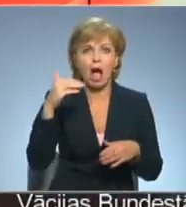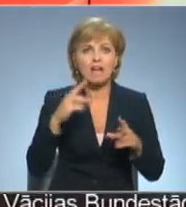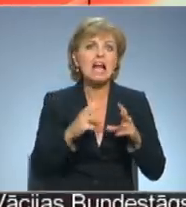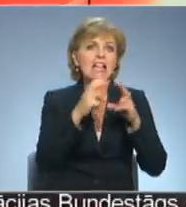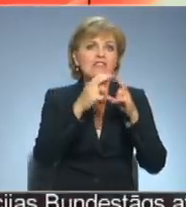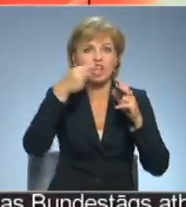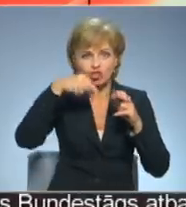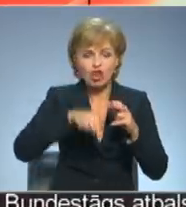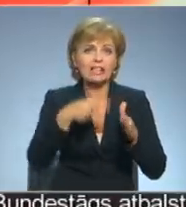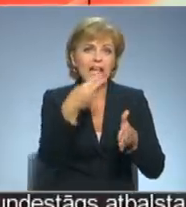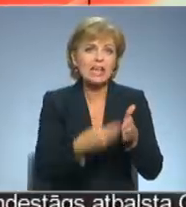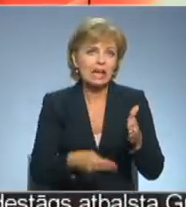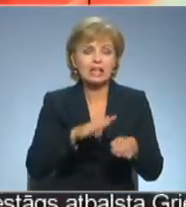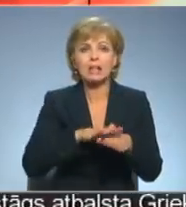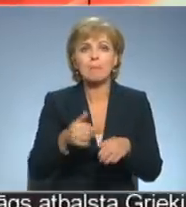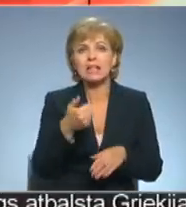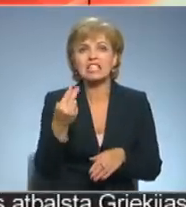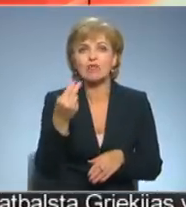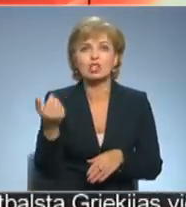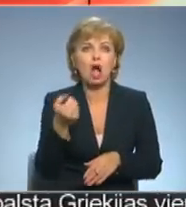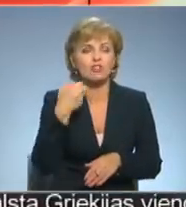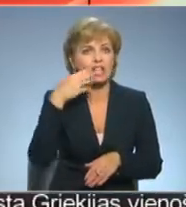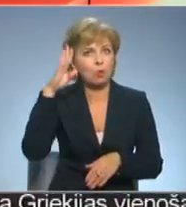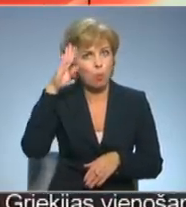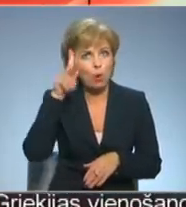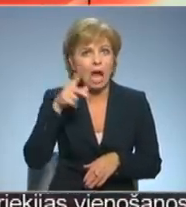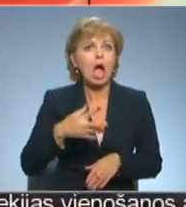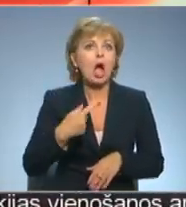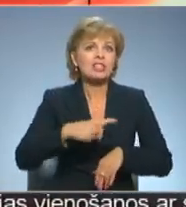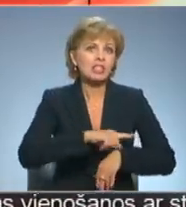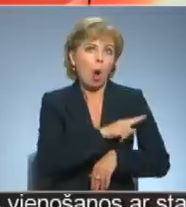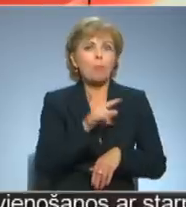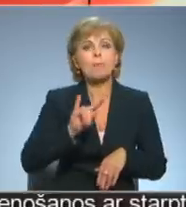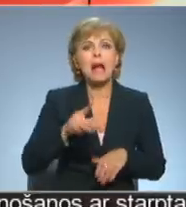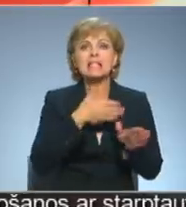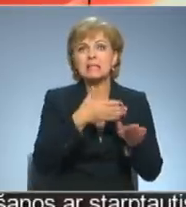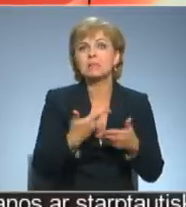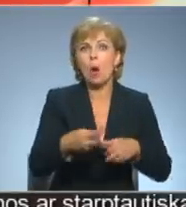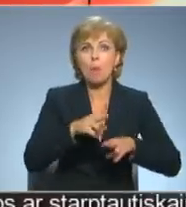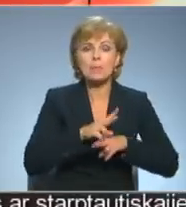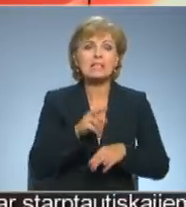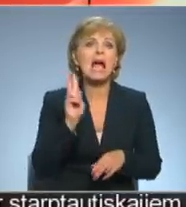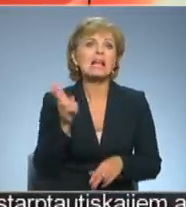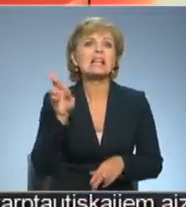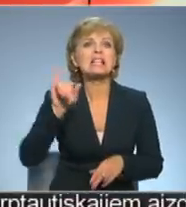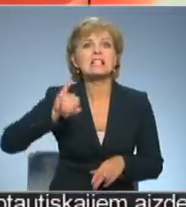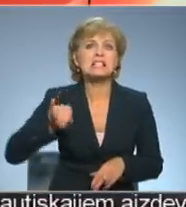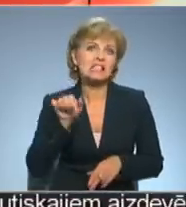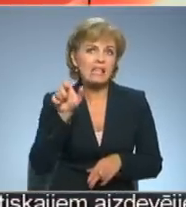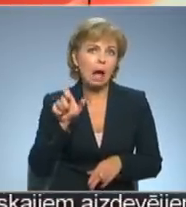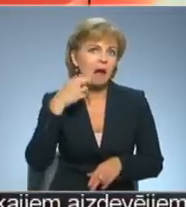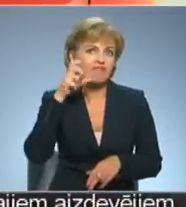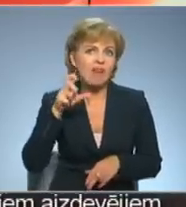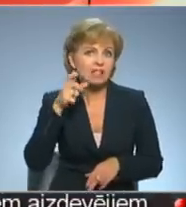vecs puika. Pēc gūtajām traumām bērns slimnīcā mīris. Kristapa vecāki joprojām nespēja saprast, kā sabiedriskā vietā varēja notikt, kas